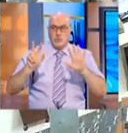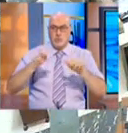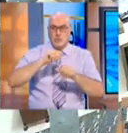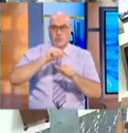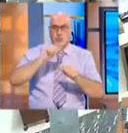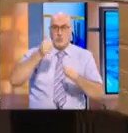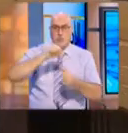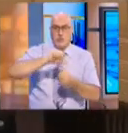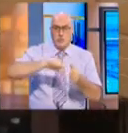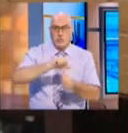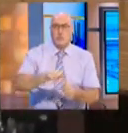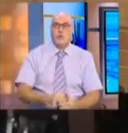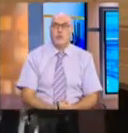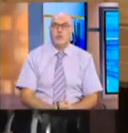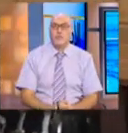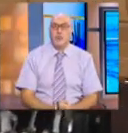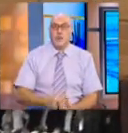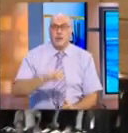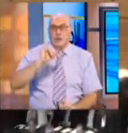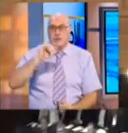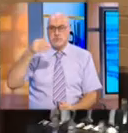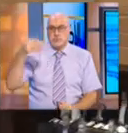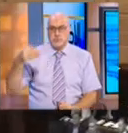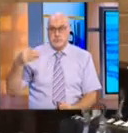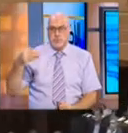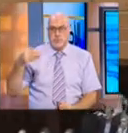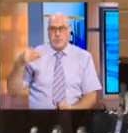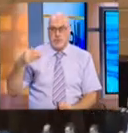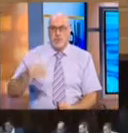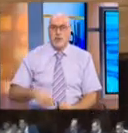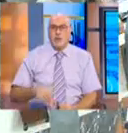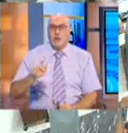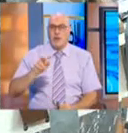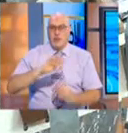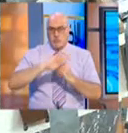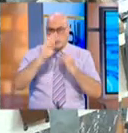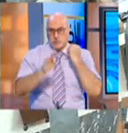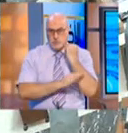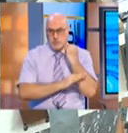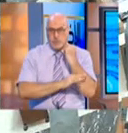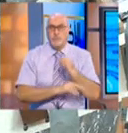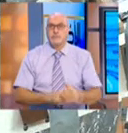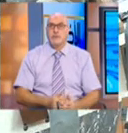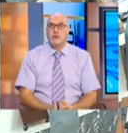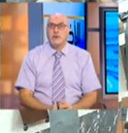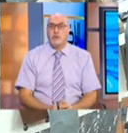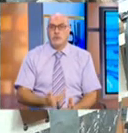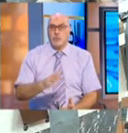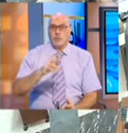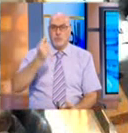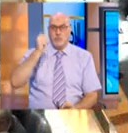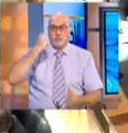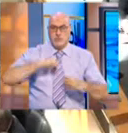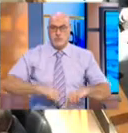الأولى، بينما انتخب إلياس بوصعب من التيار الوطني الحر نائبا له، مشهد وصفه رئيس